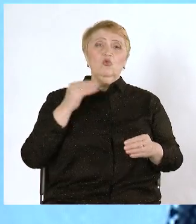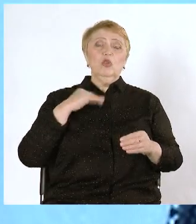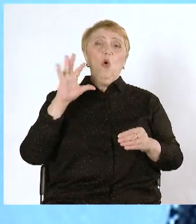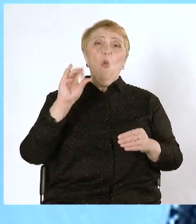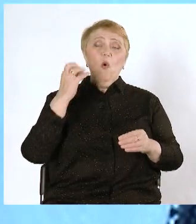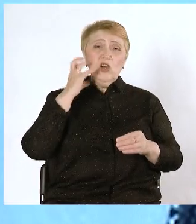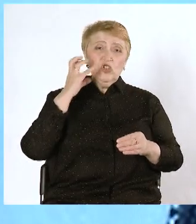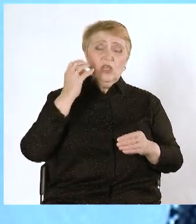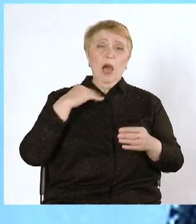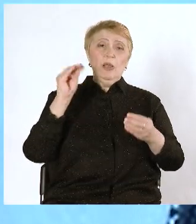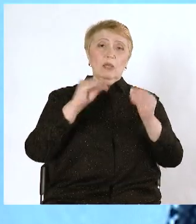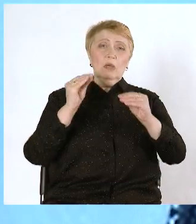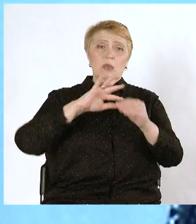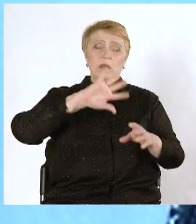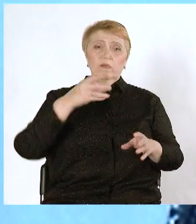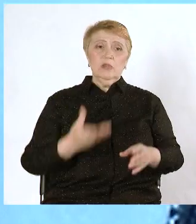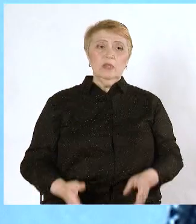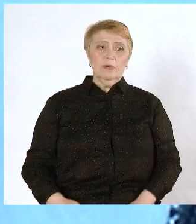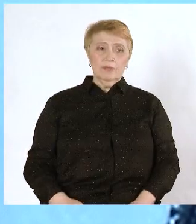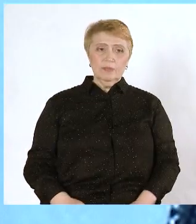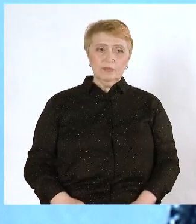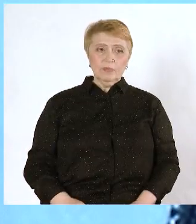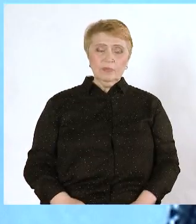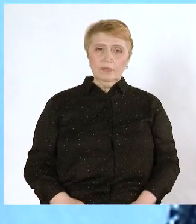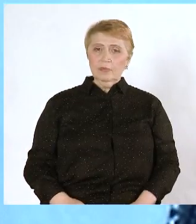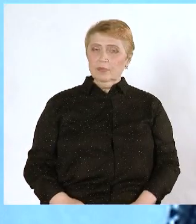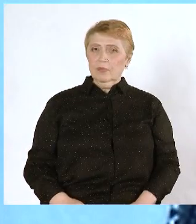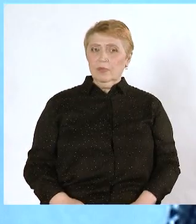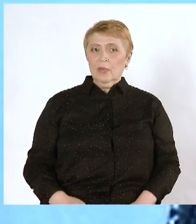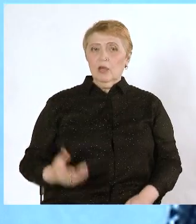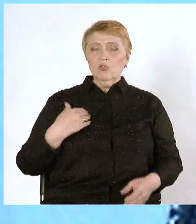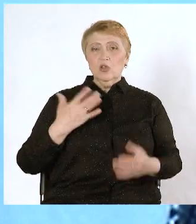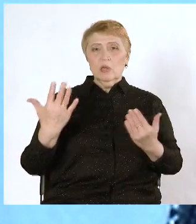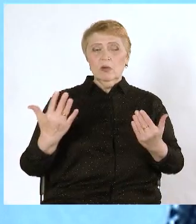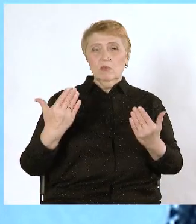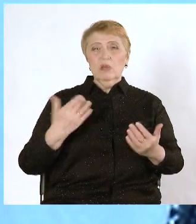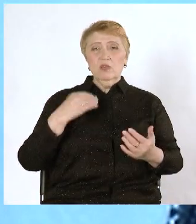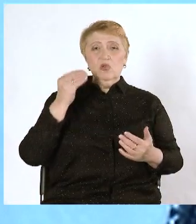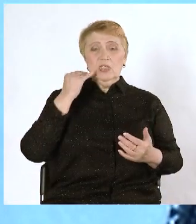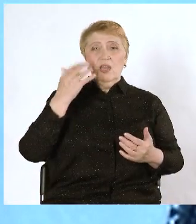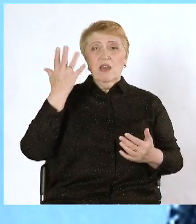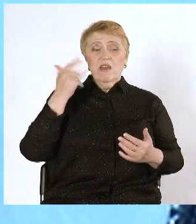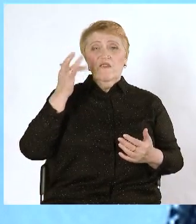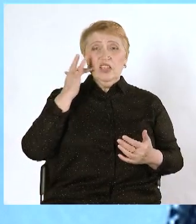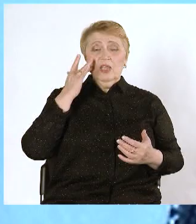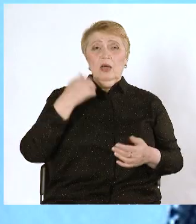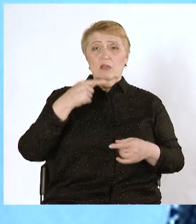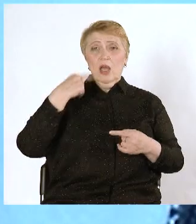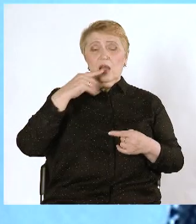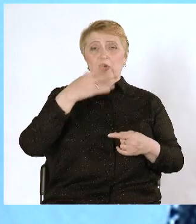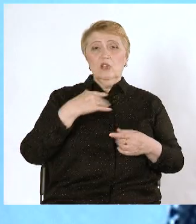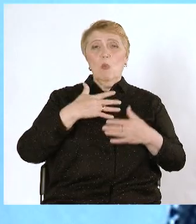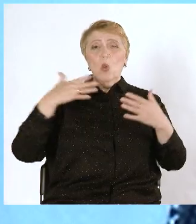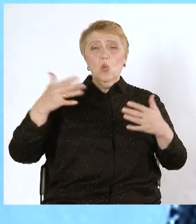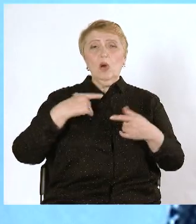нужны конечно но мы все время говорим о высок длин длинных углеводов да трудно усваиваемых углеводов и сегодня у нас очень